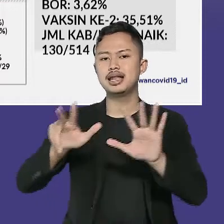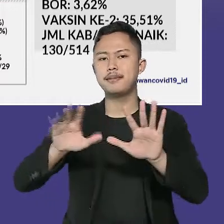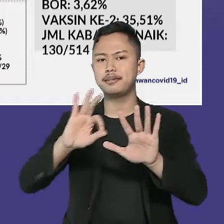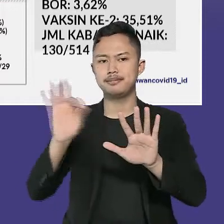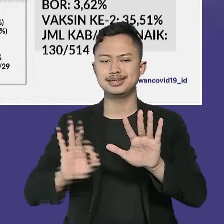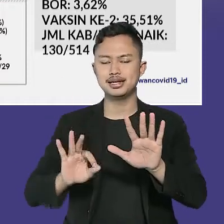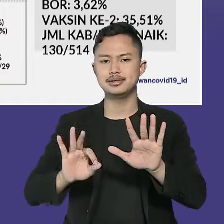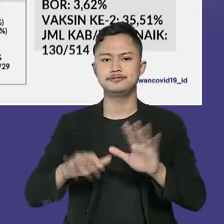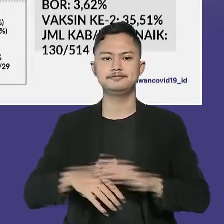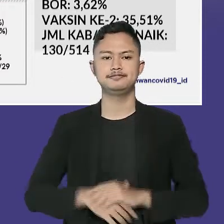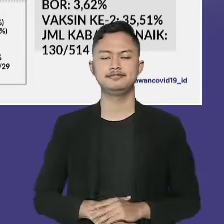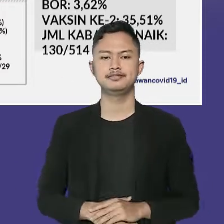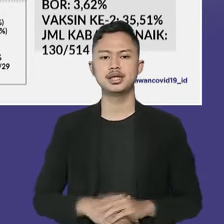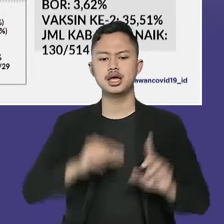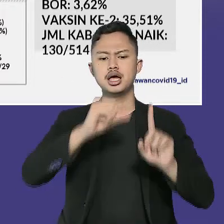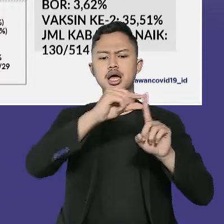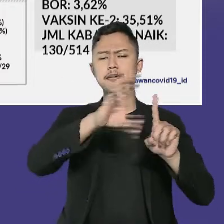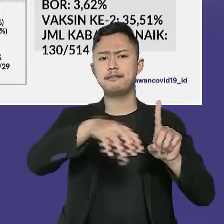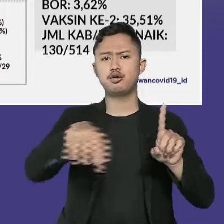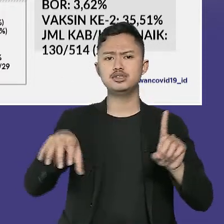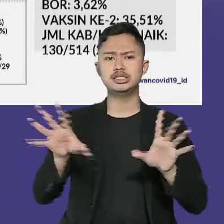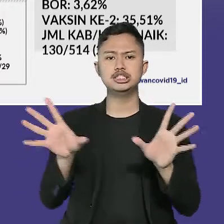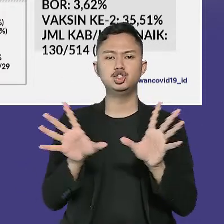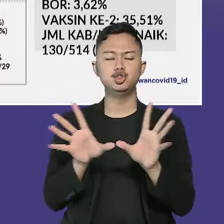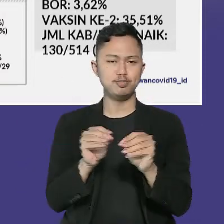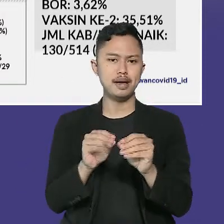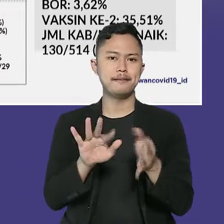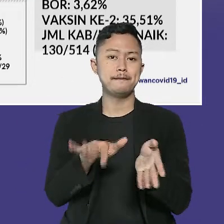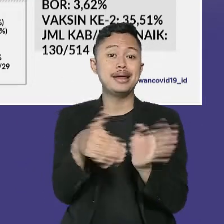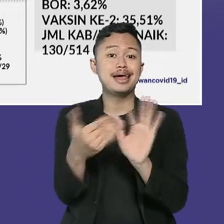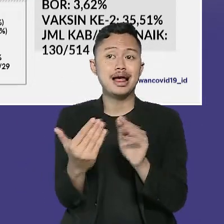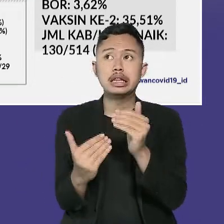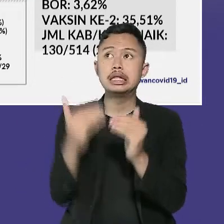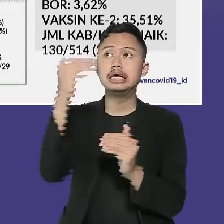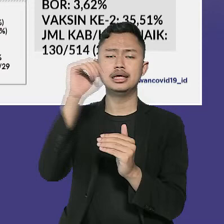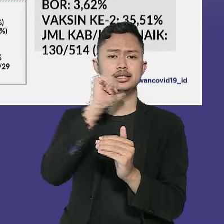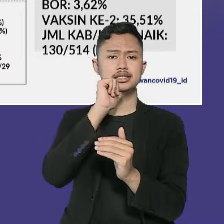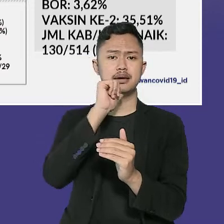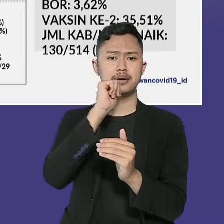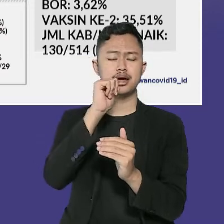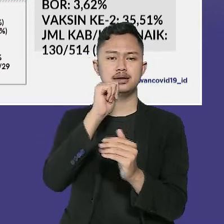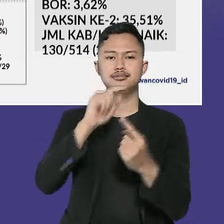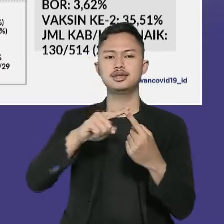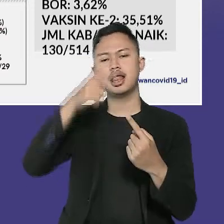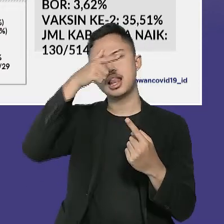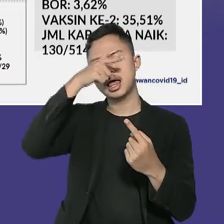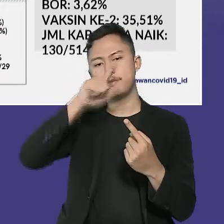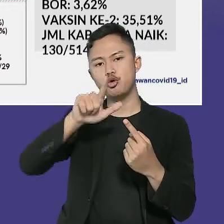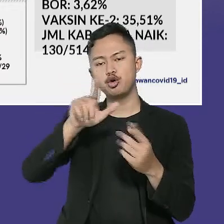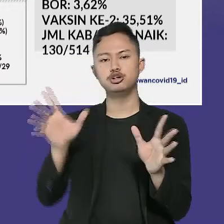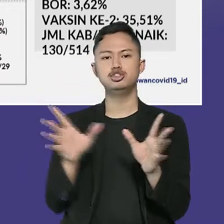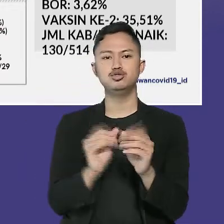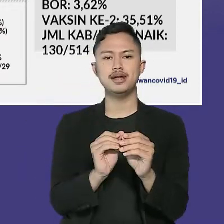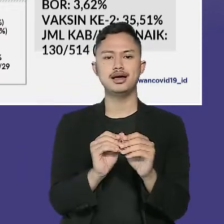3,38%. Provinsi dengan persen kematian yang lebih tinggi dari angka nasional adalah Lampung, yaitu